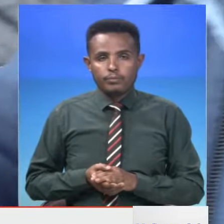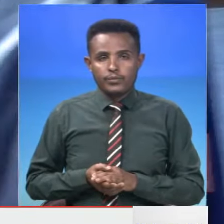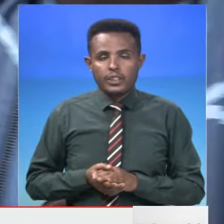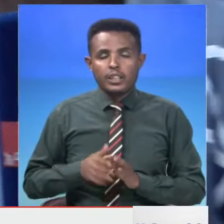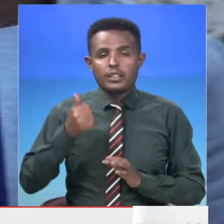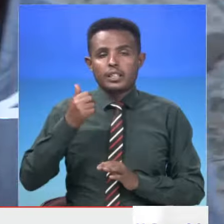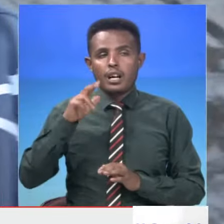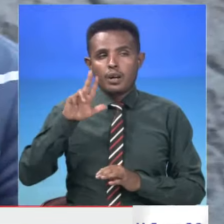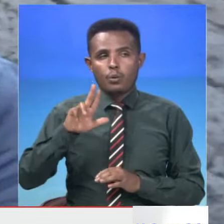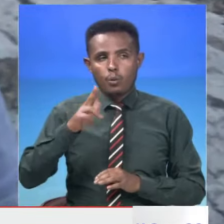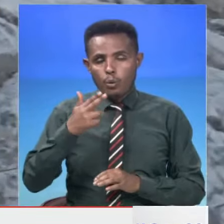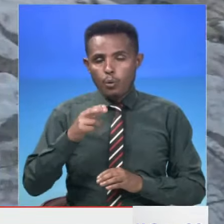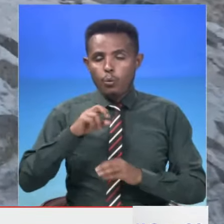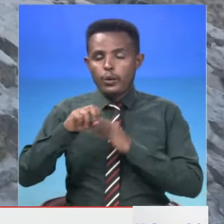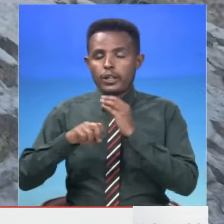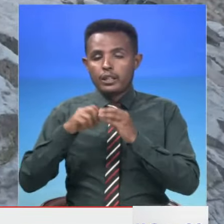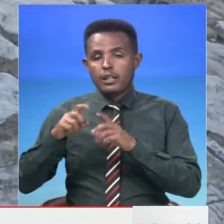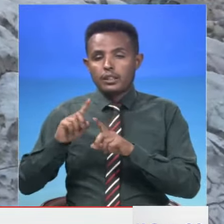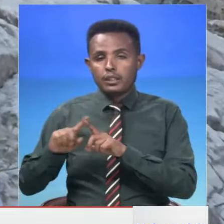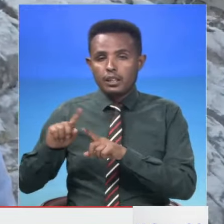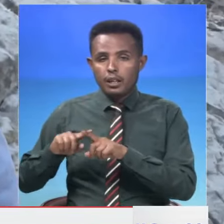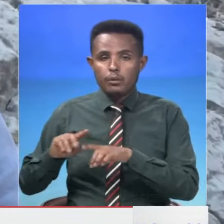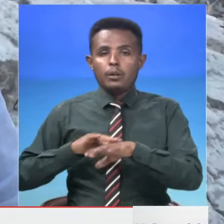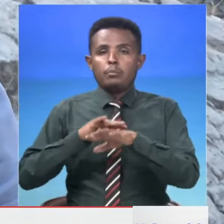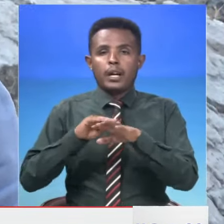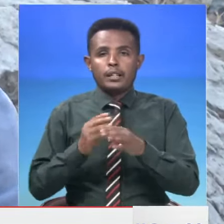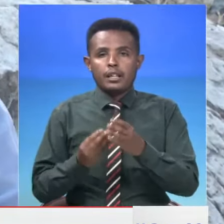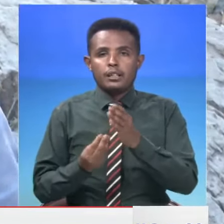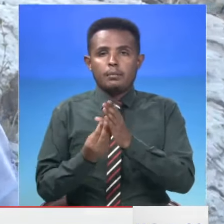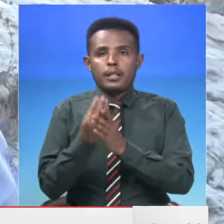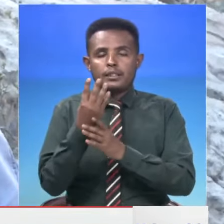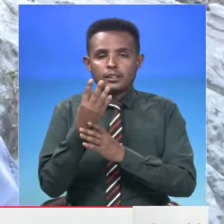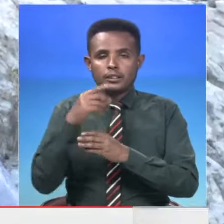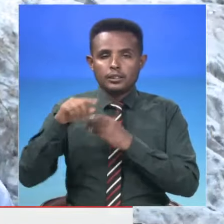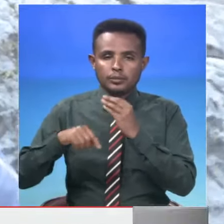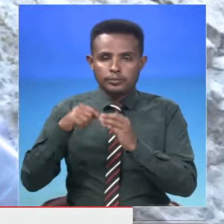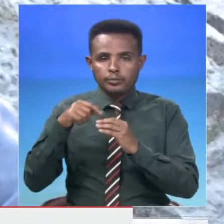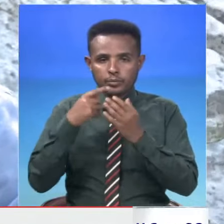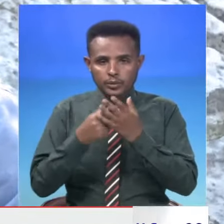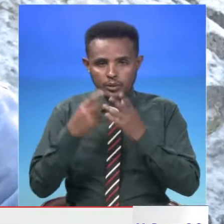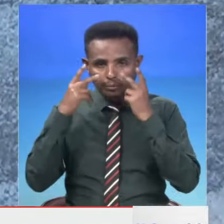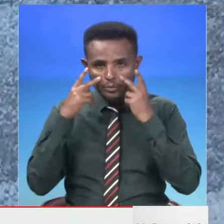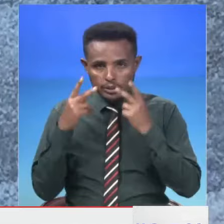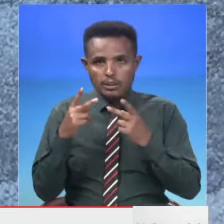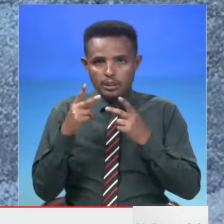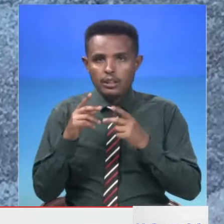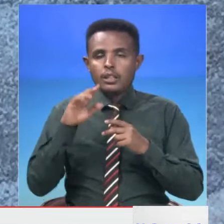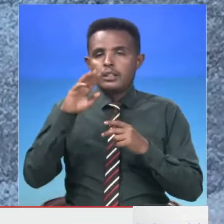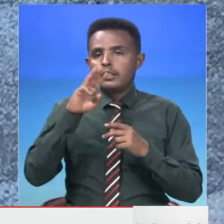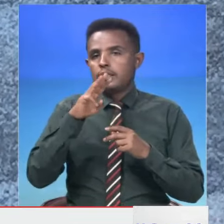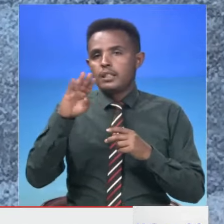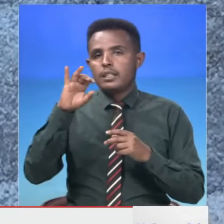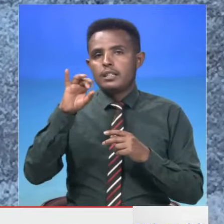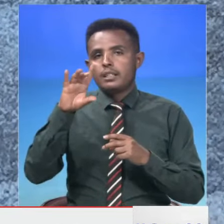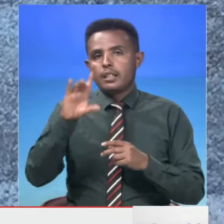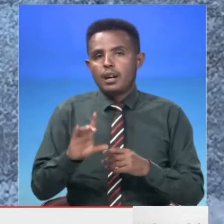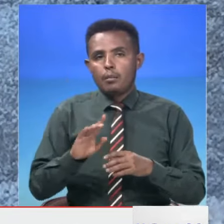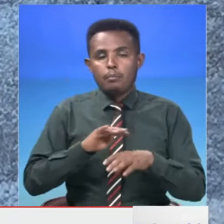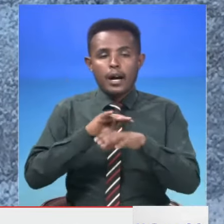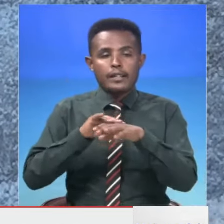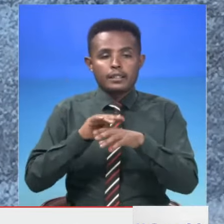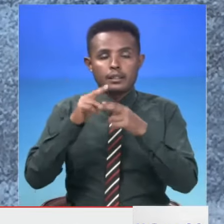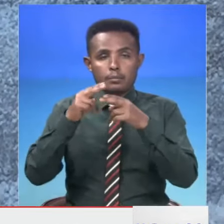የእንሳሮ ወረዳ በተለያዩ ማዕድናት የበለጸገ አካባቢ ነው። ይህ አሁን የምናየው የሲልካ ማዕድን ይባላል።